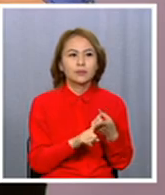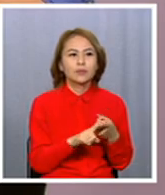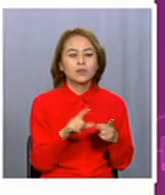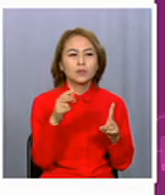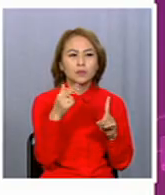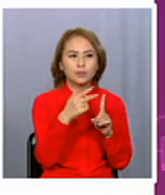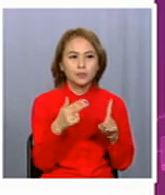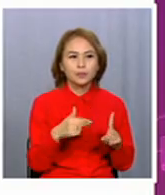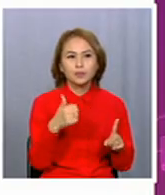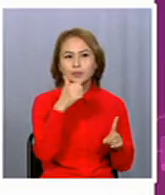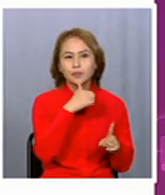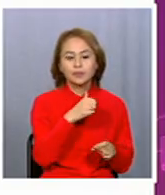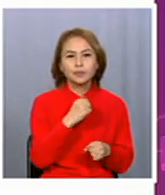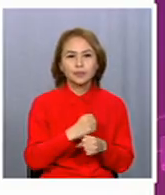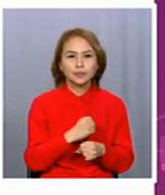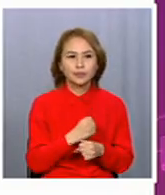жаз.